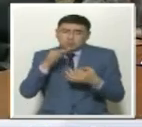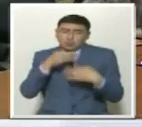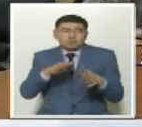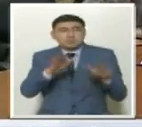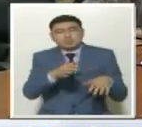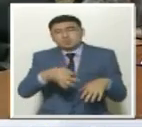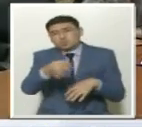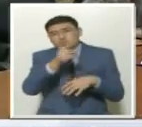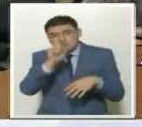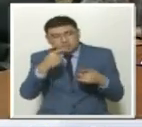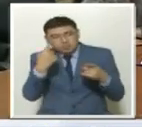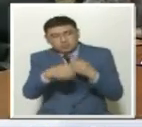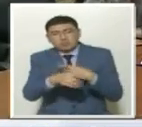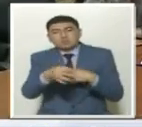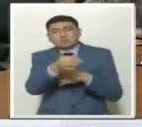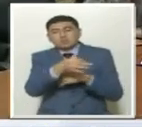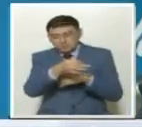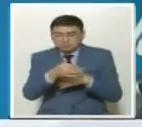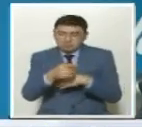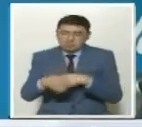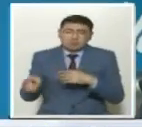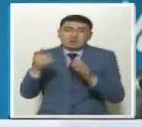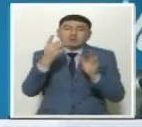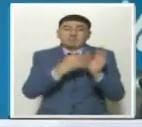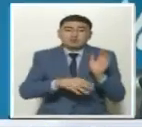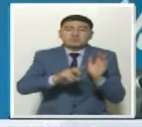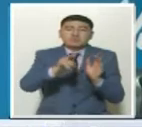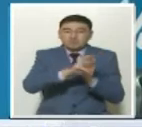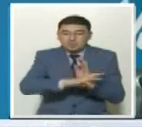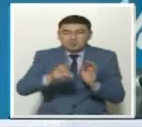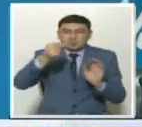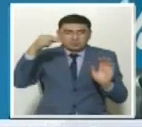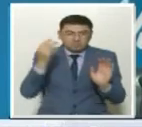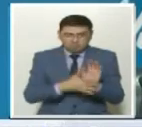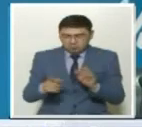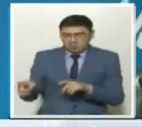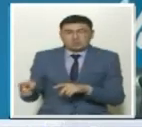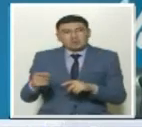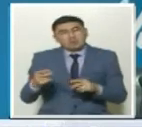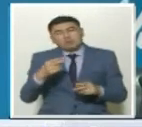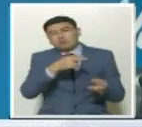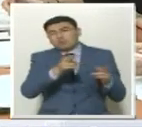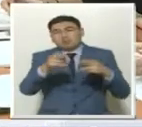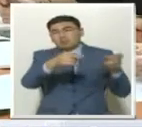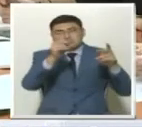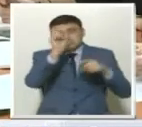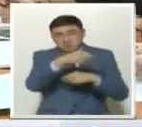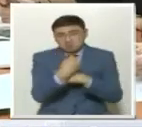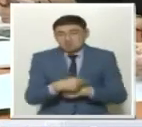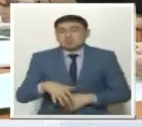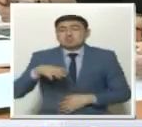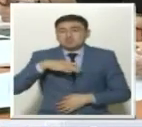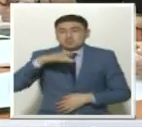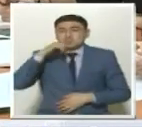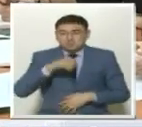емделуге 1223 адамға 92 миллион теңге берілген. Сондай-ақ ең ушығып тұрған мәселе маман жетіспеушілігіне байланысты